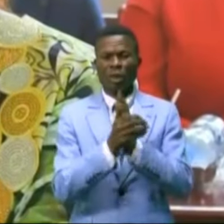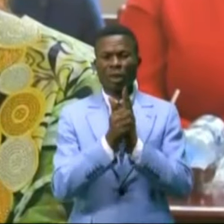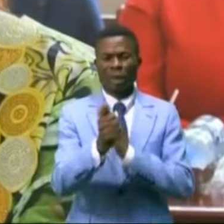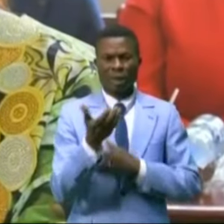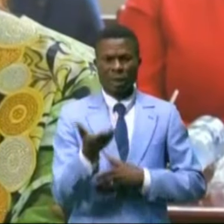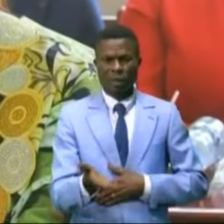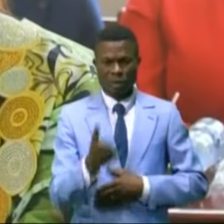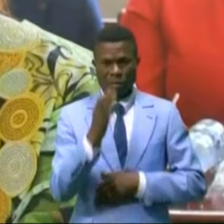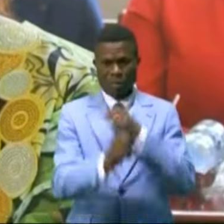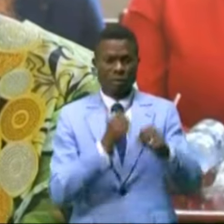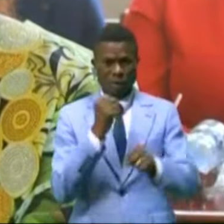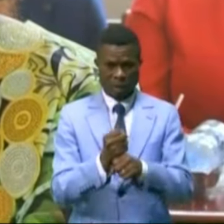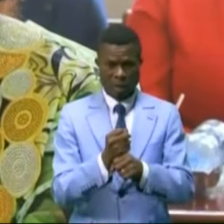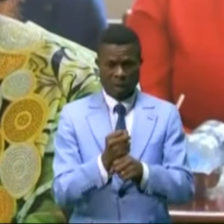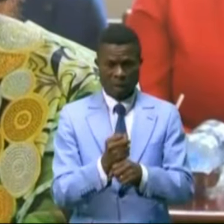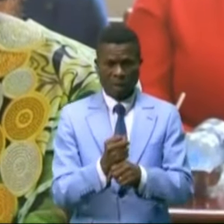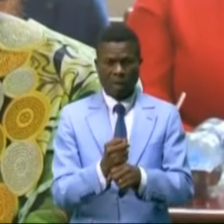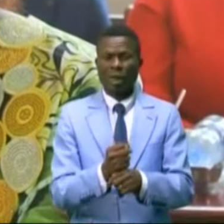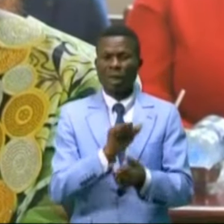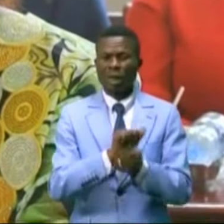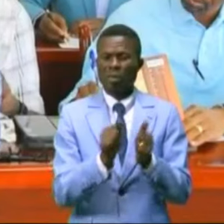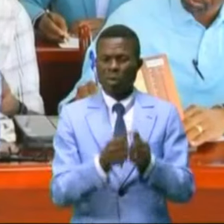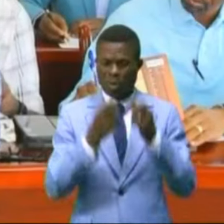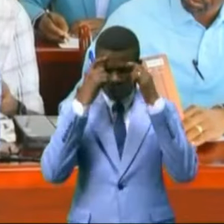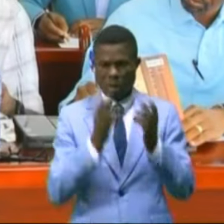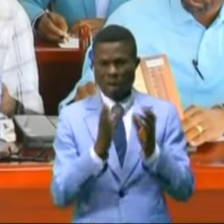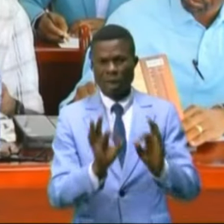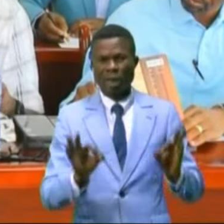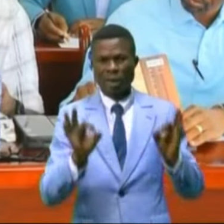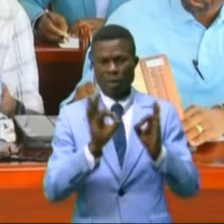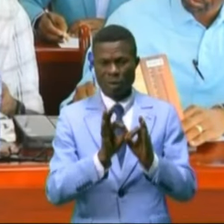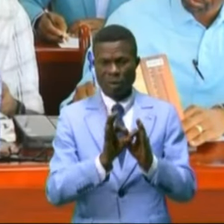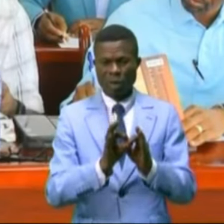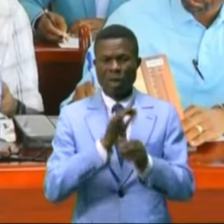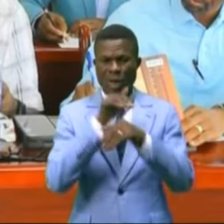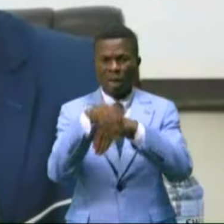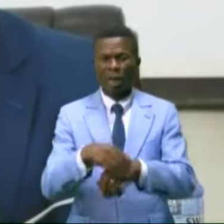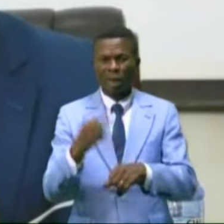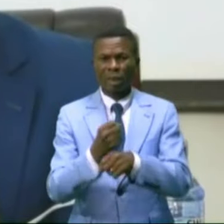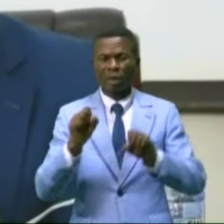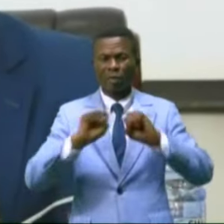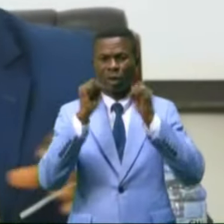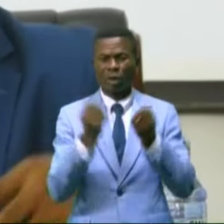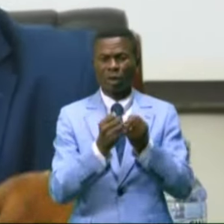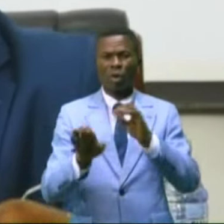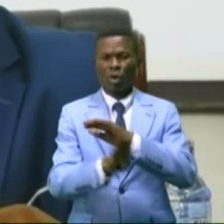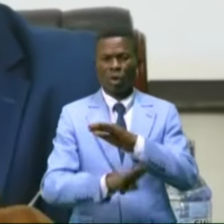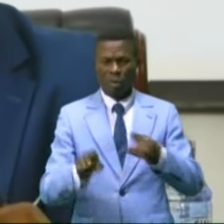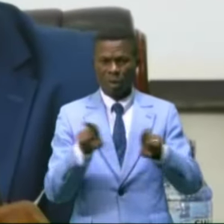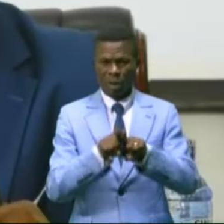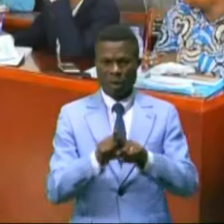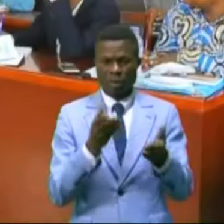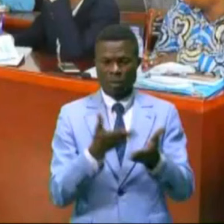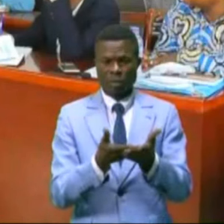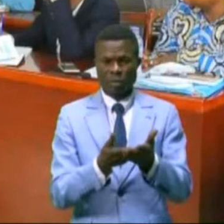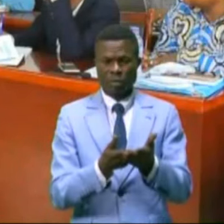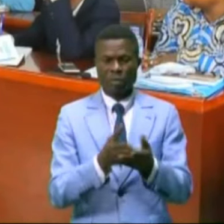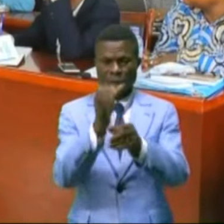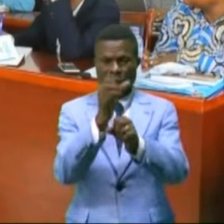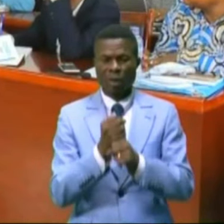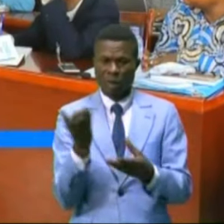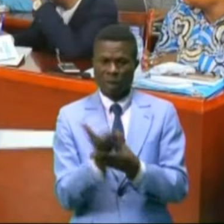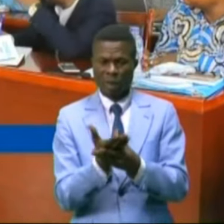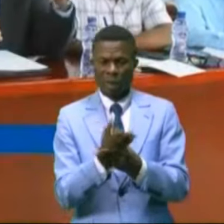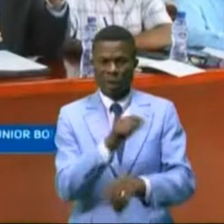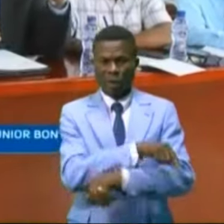là je serait donc un facteur déterminant pour l'accès aux services sociaux de base correspondant détenir ces documents